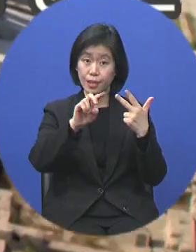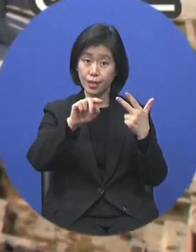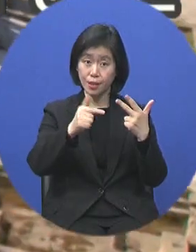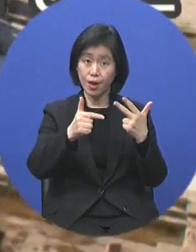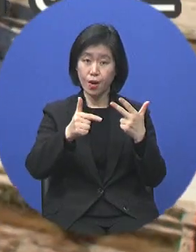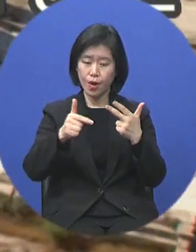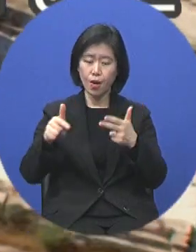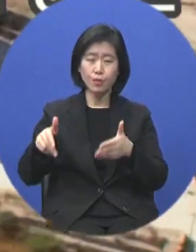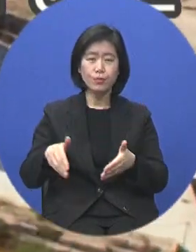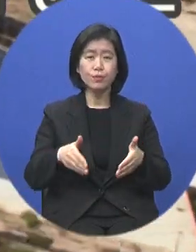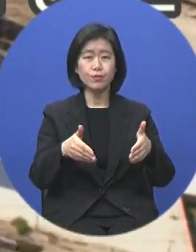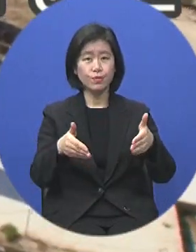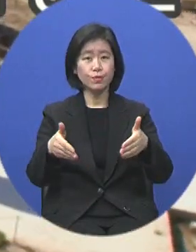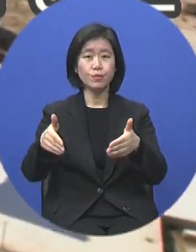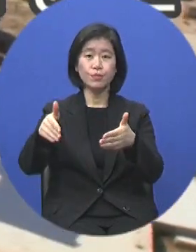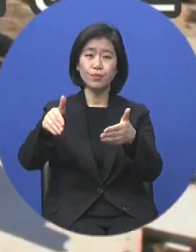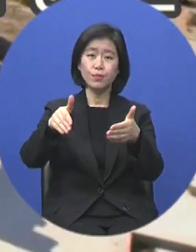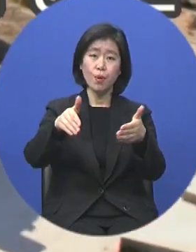칠번국도